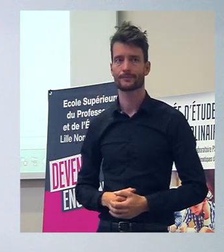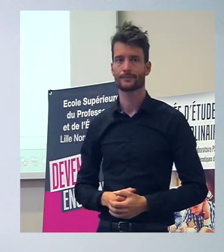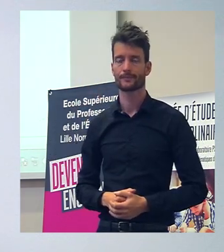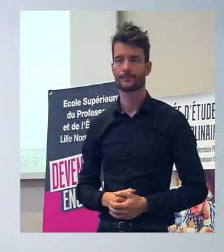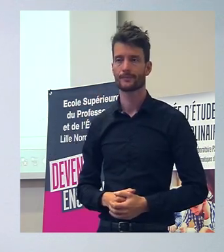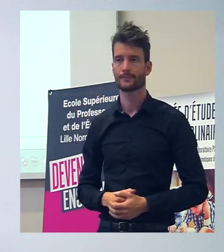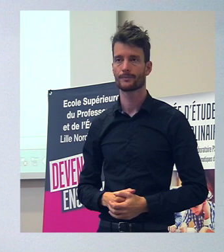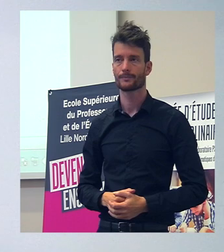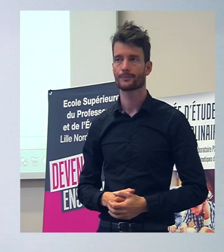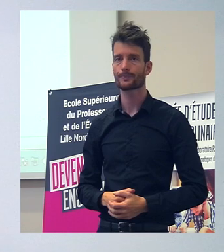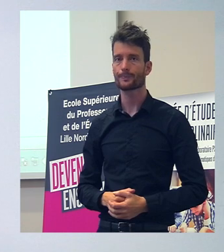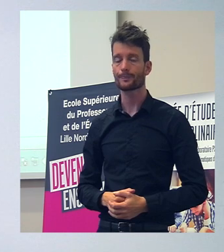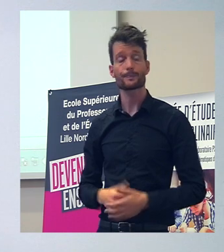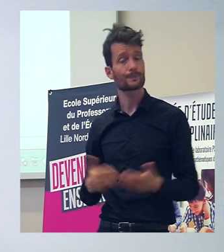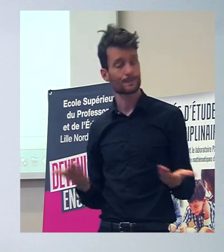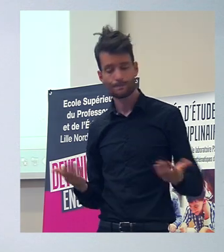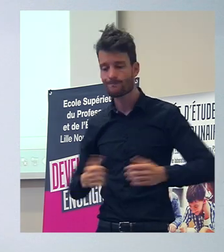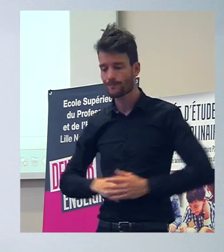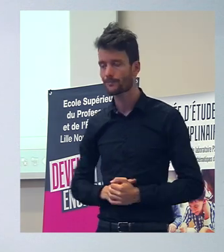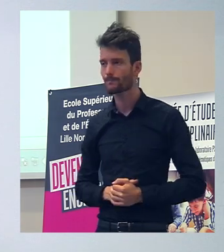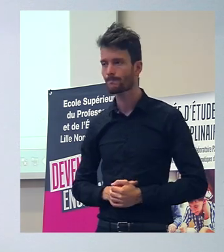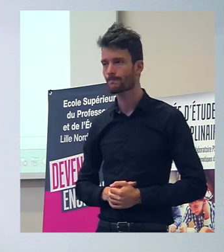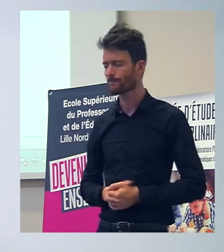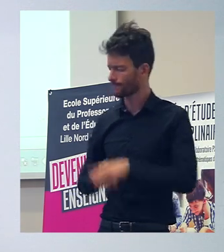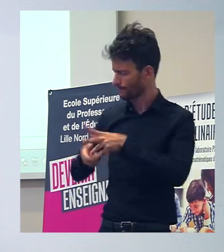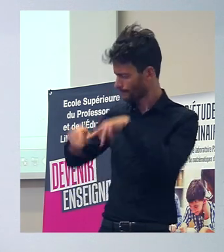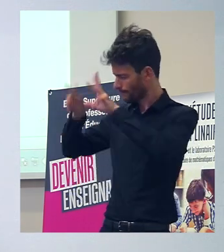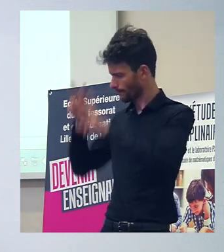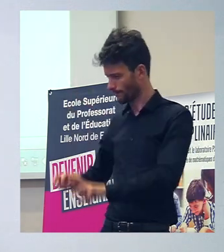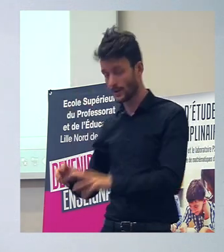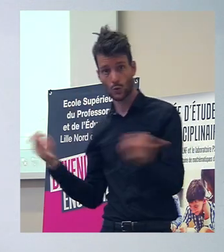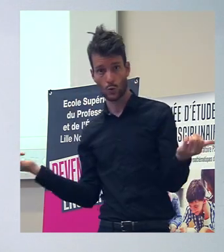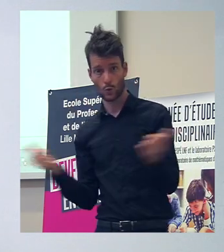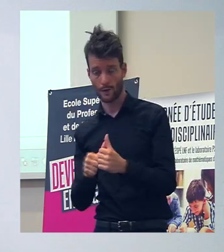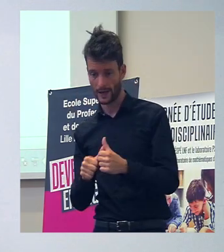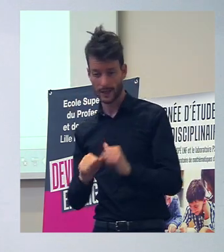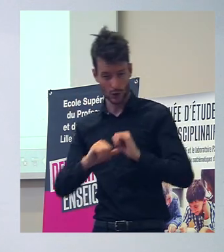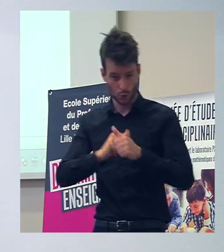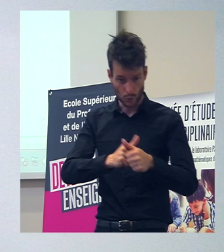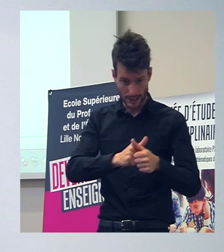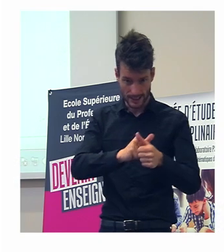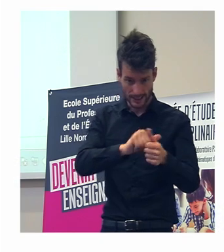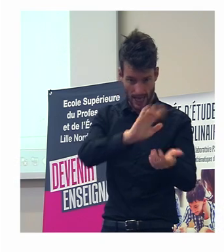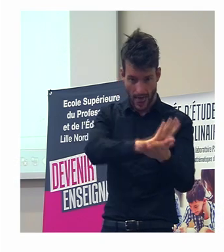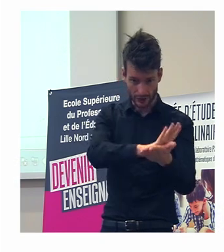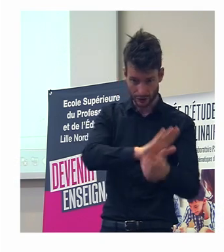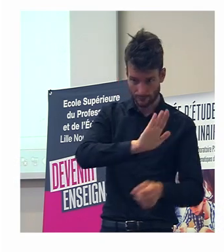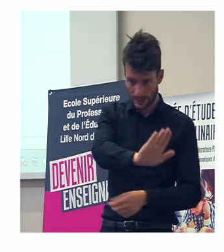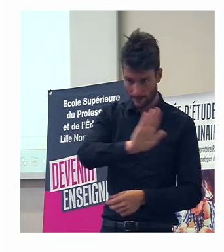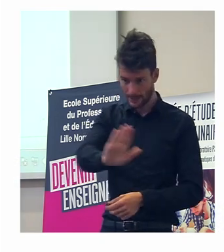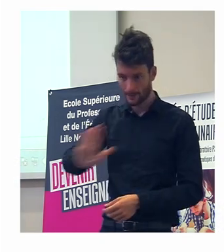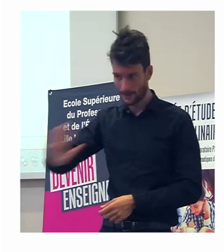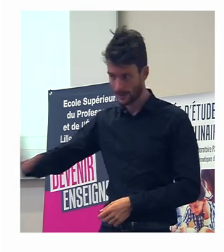cas, on a fait une recherche qui compare classe d'âge par classe d'âge, parce que sur